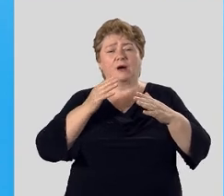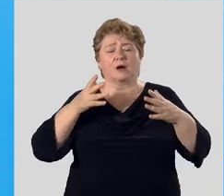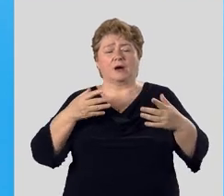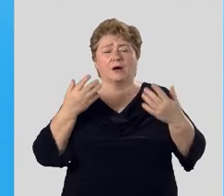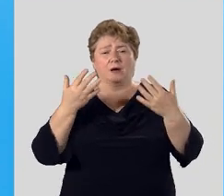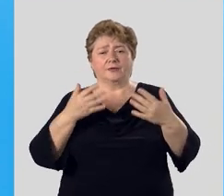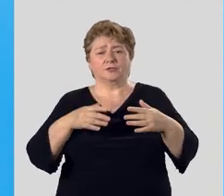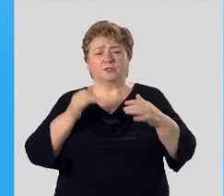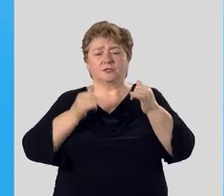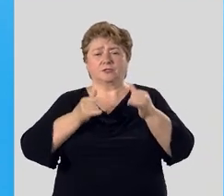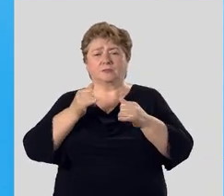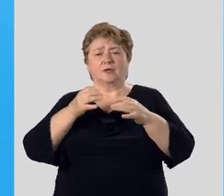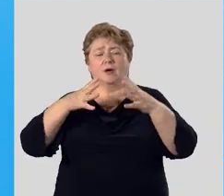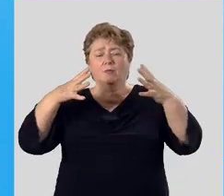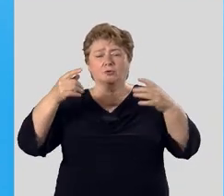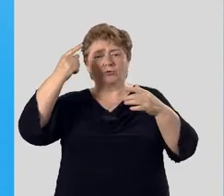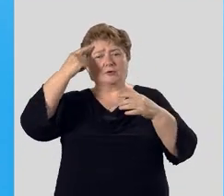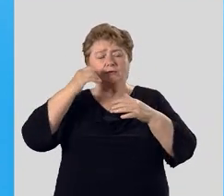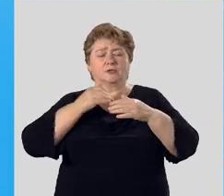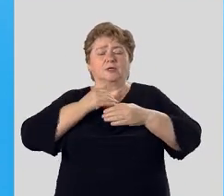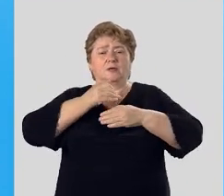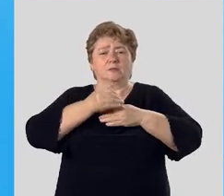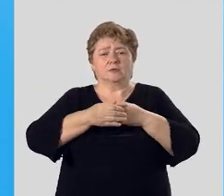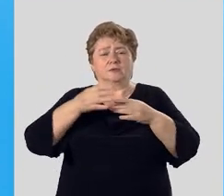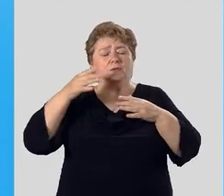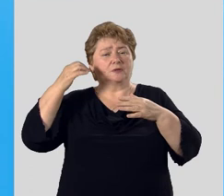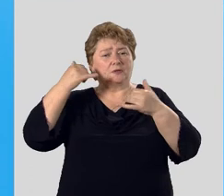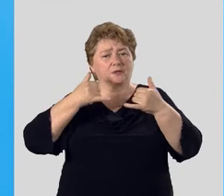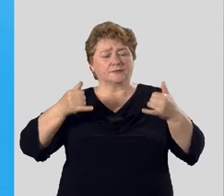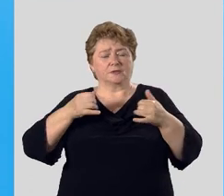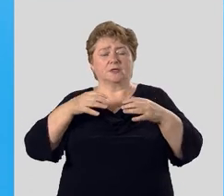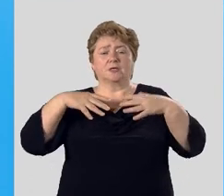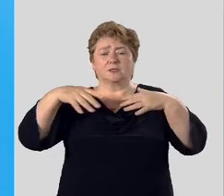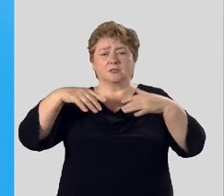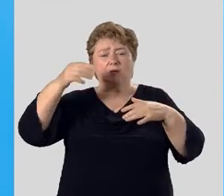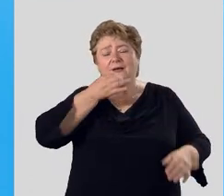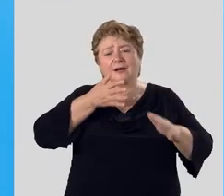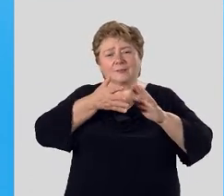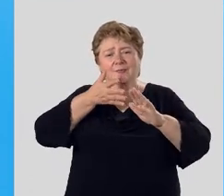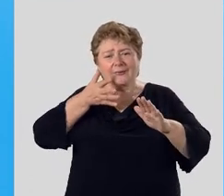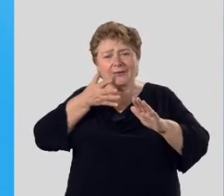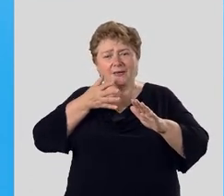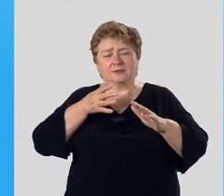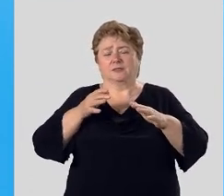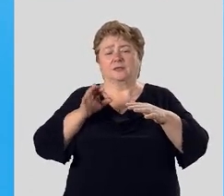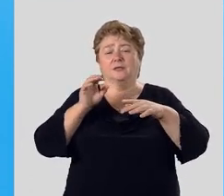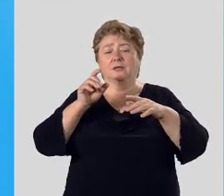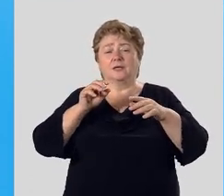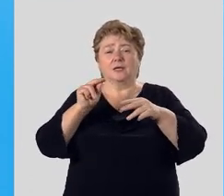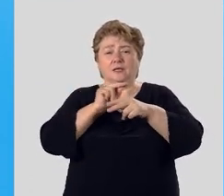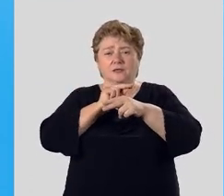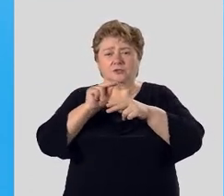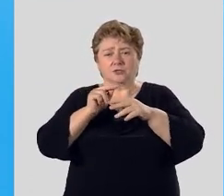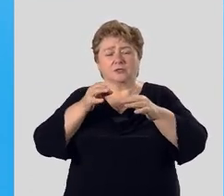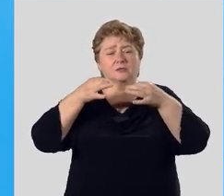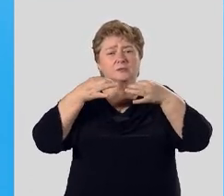большой головой. У них заторможенное развитие и слабоумие. Раннее распознавание и